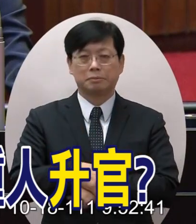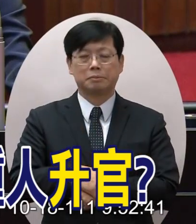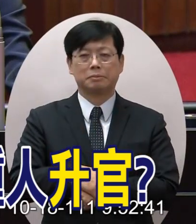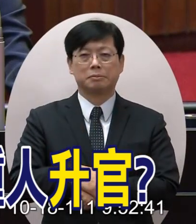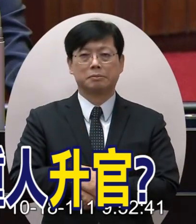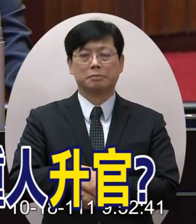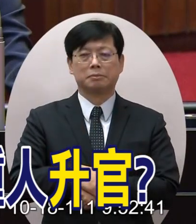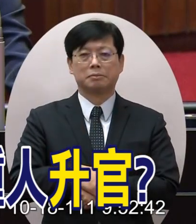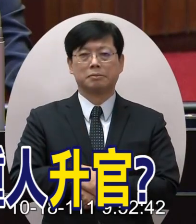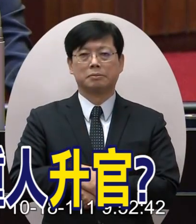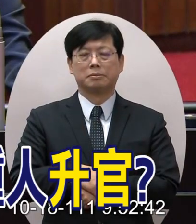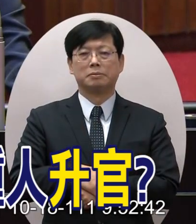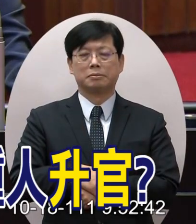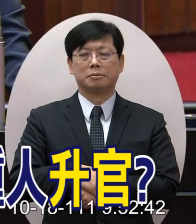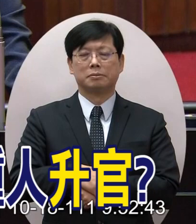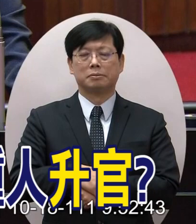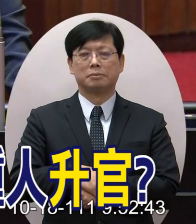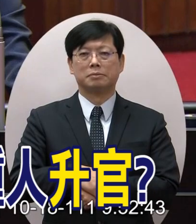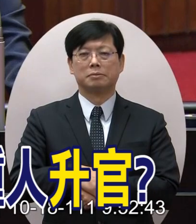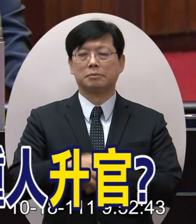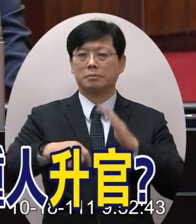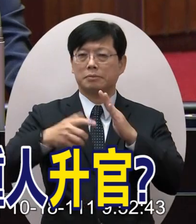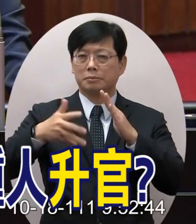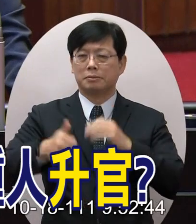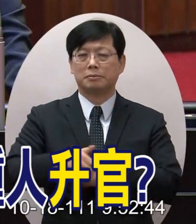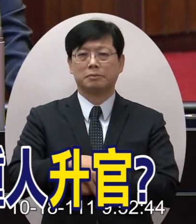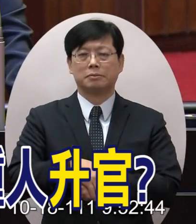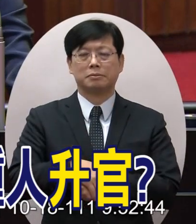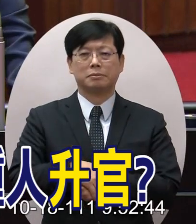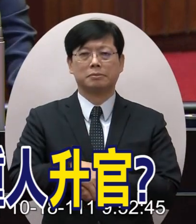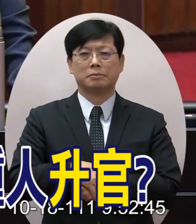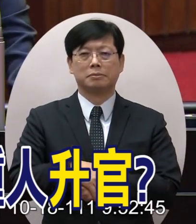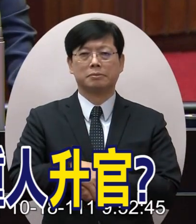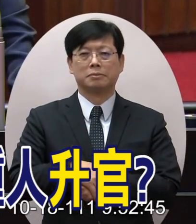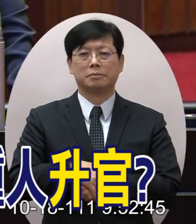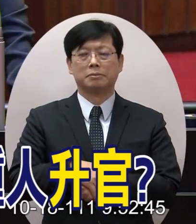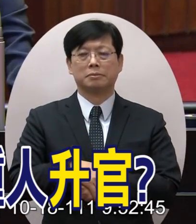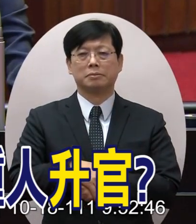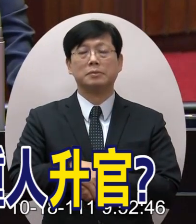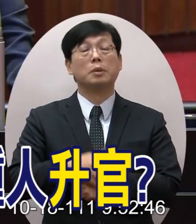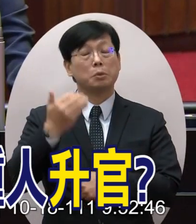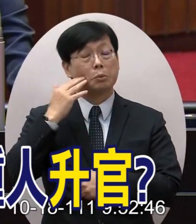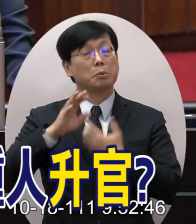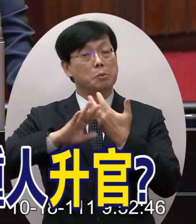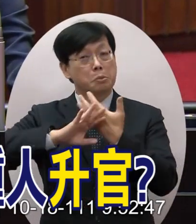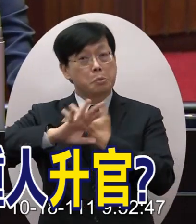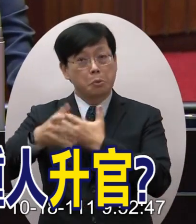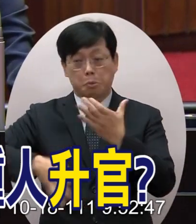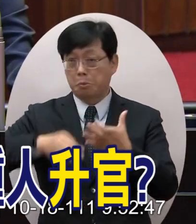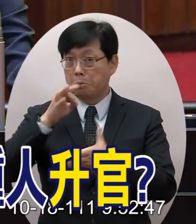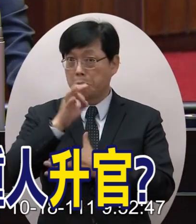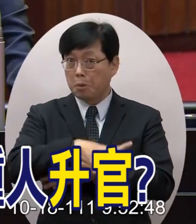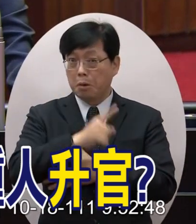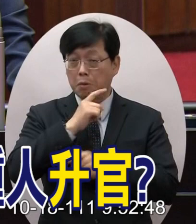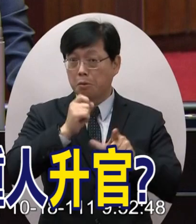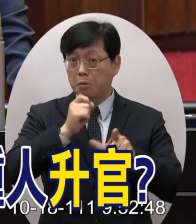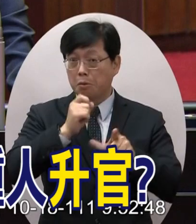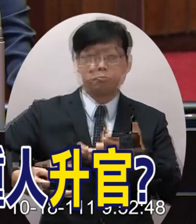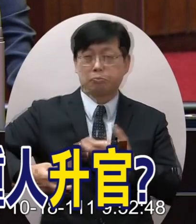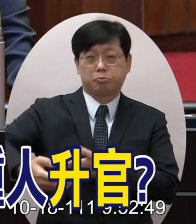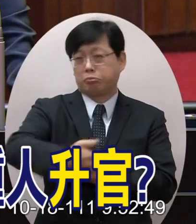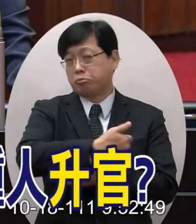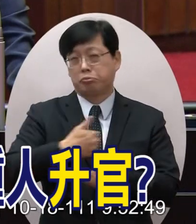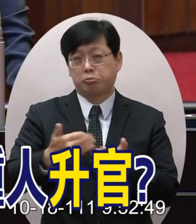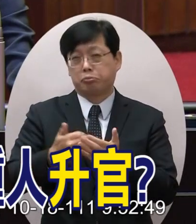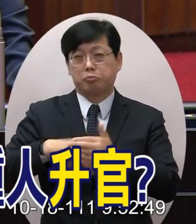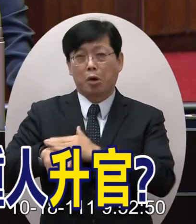一个我们一个专案， 院长、 在面对这些问题，随时应 应。让外资收割，让我